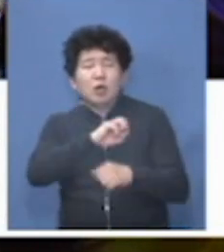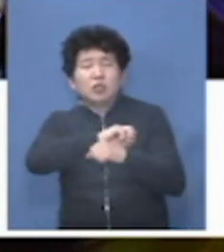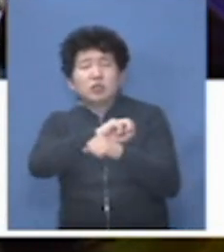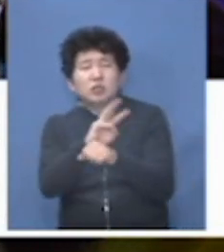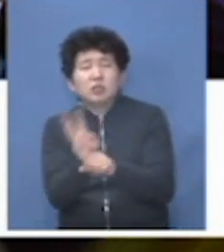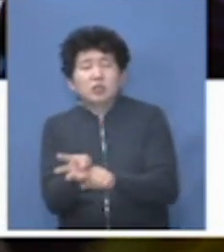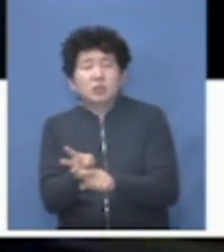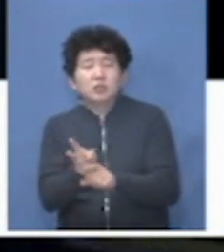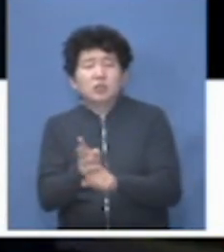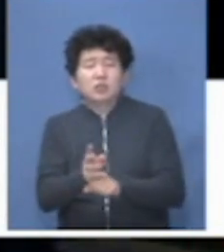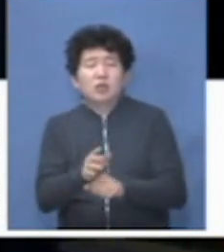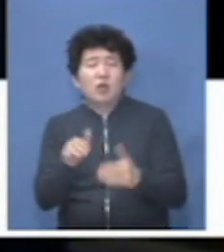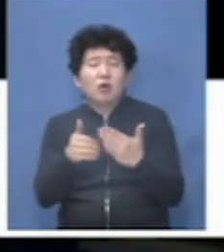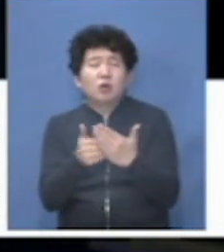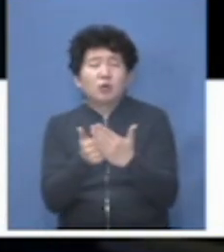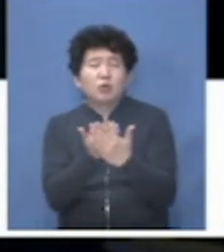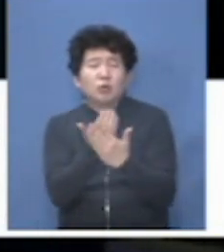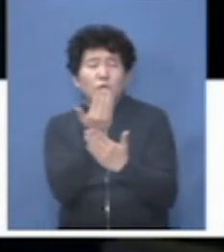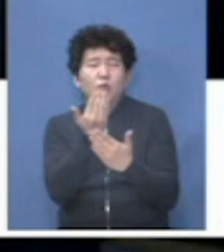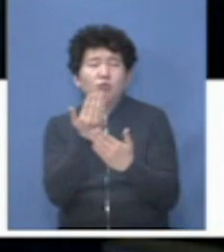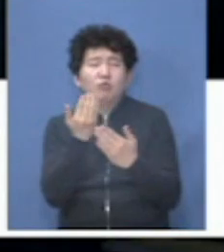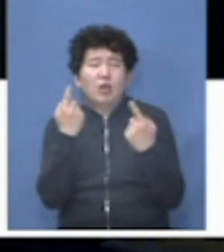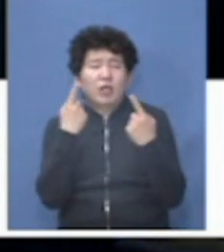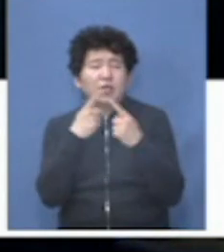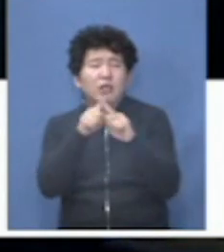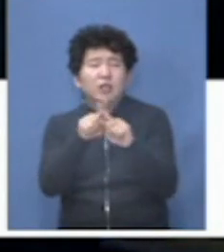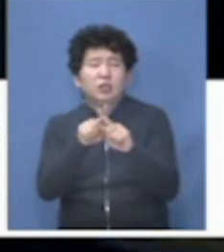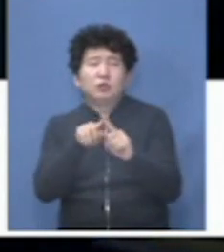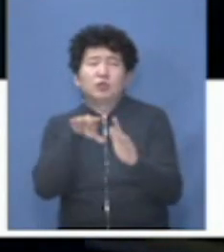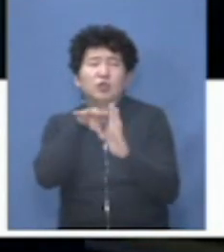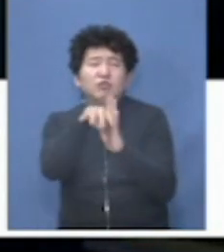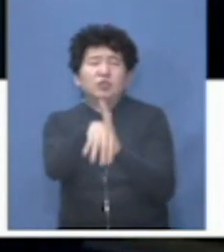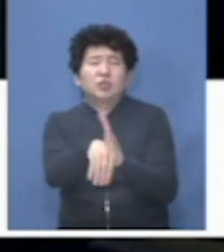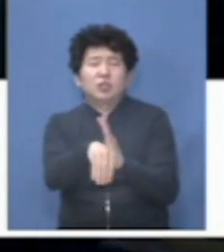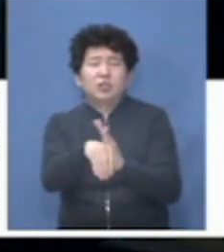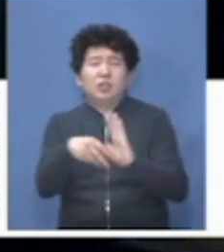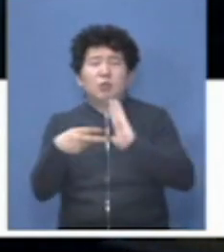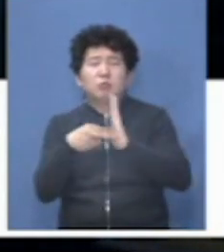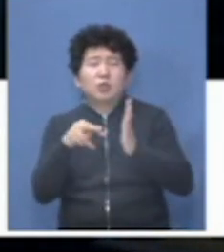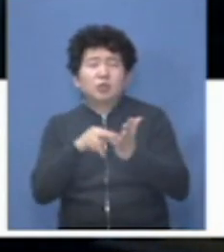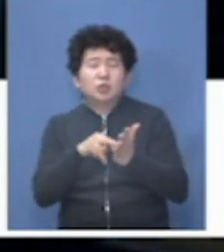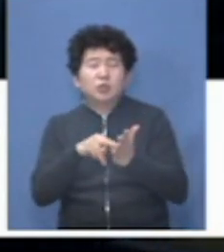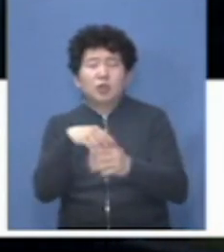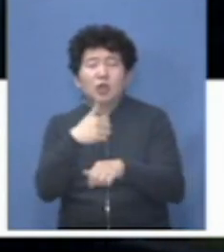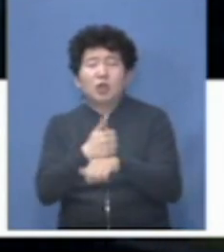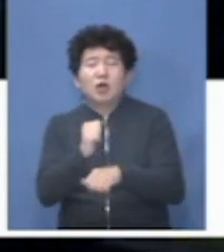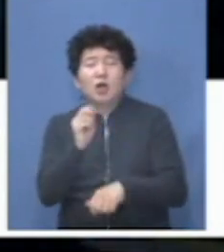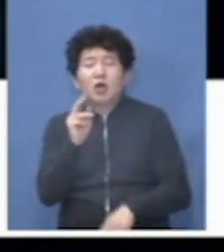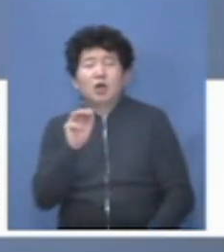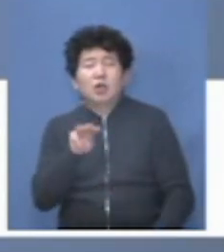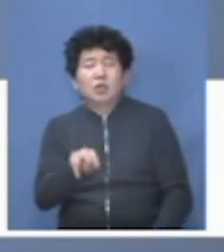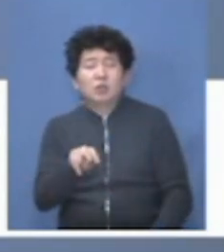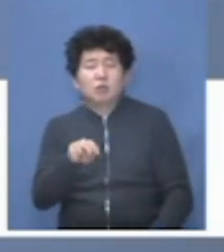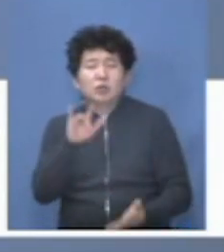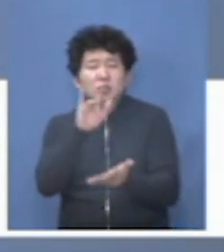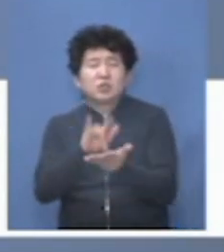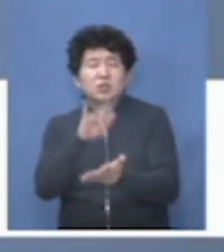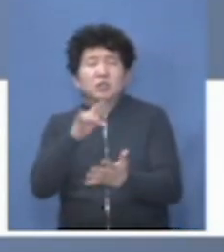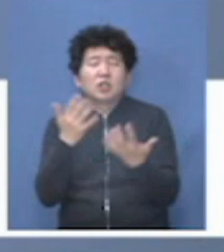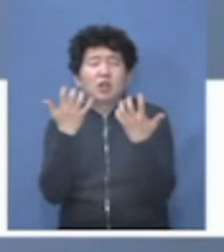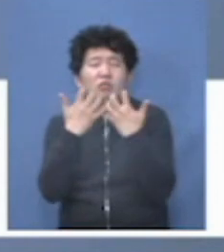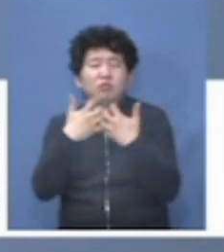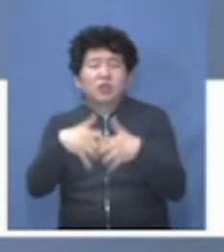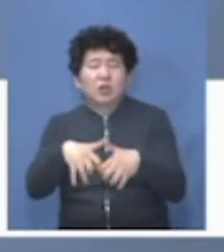алдындағы уақытта жаңа технологияның қызмет барысын енгізуді көздеп отыр. Шығыс Қазақстан облыс әкімі ең алдымен жылыту электр орталығын автоматтандыру